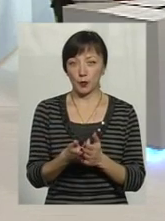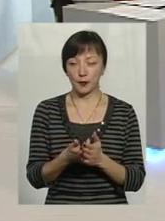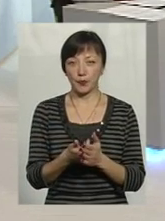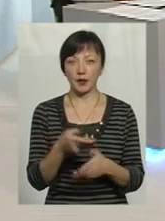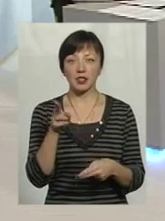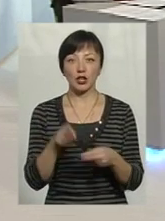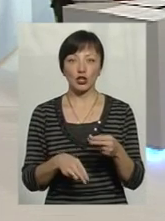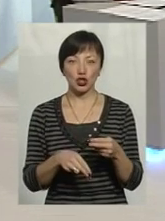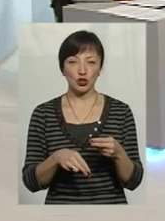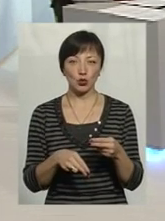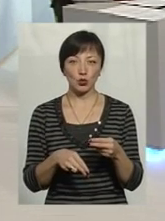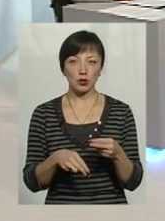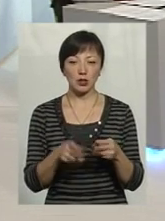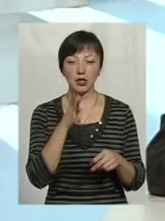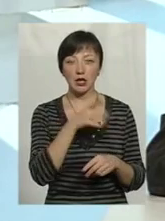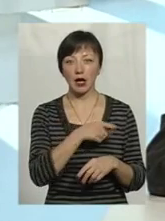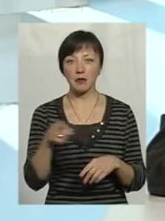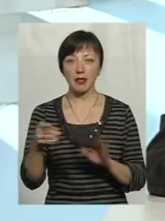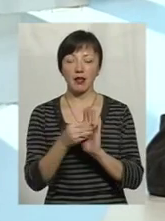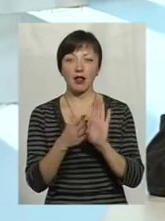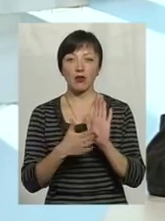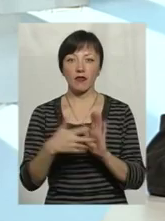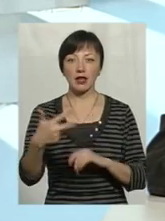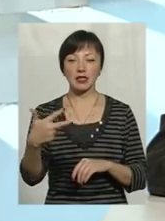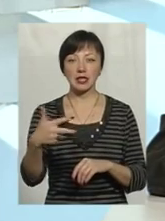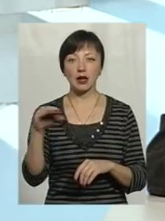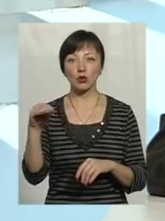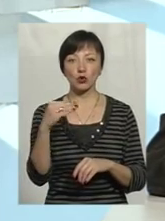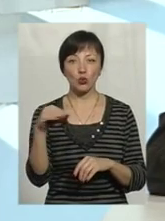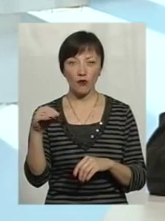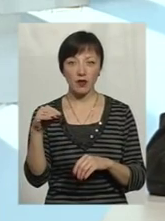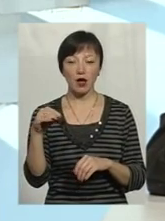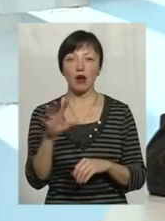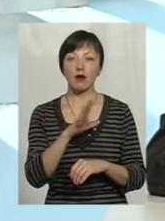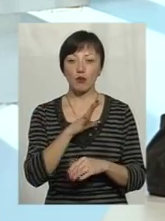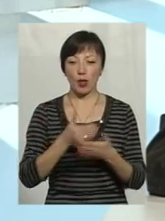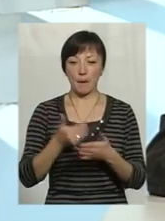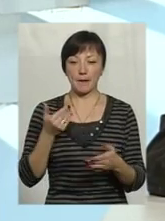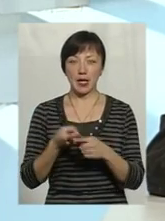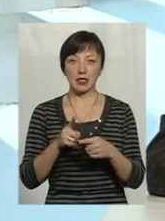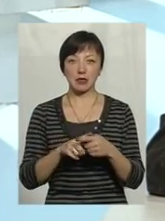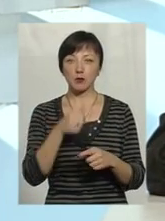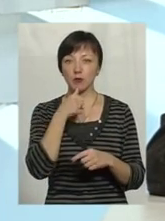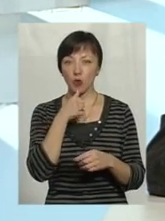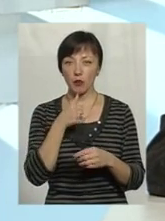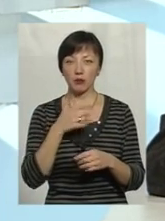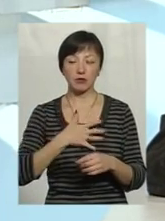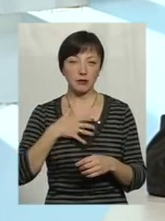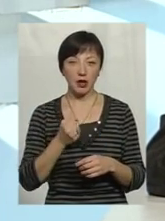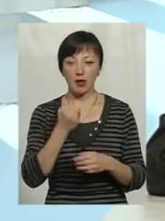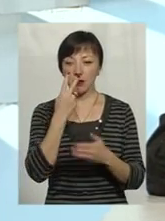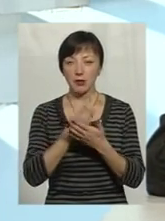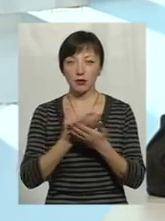говорили, закінчилося термін декларування 30 жовтня. От були перед цим спроби зібратися,